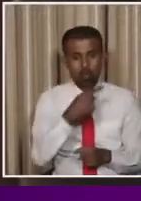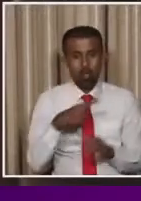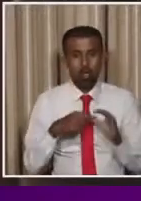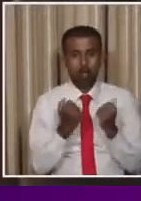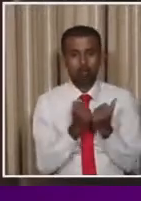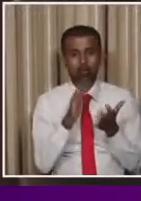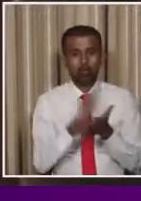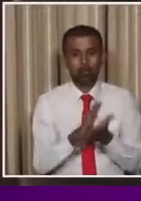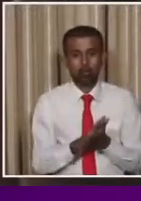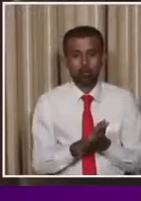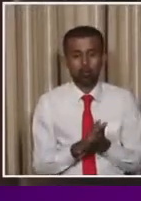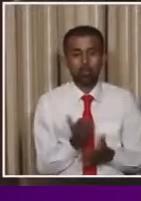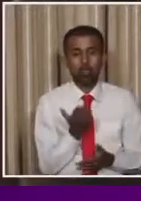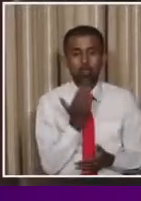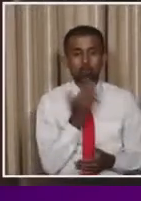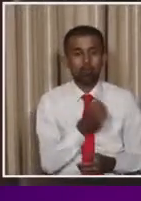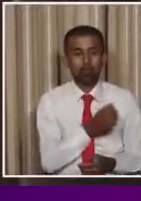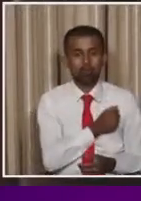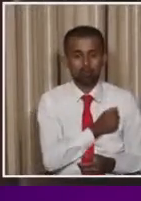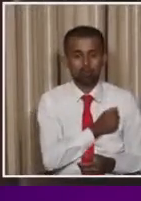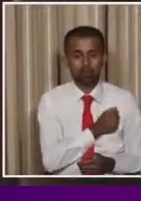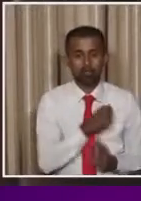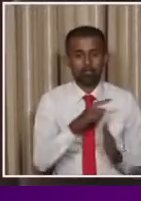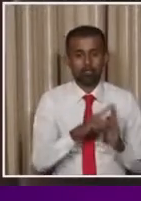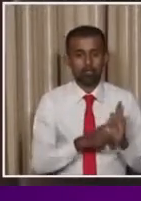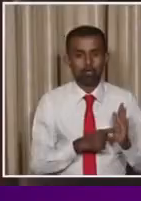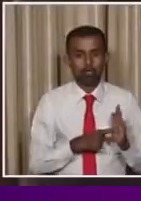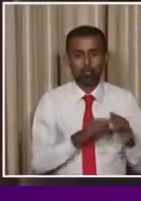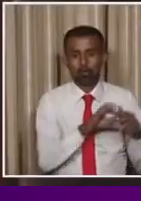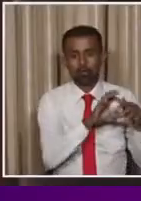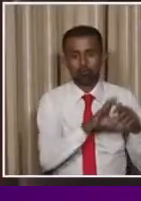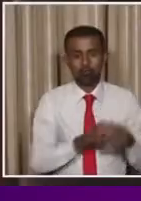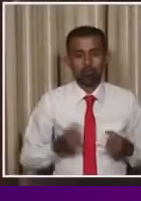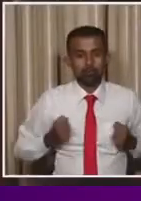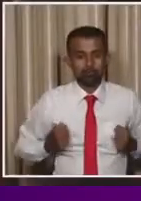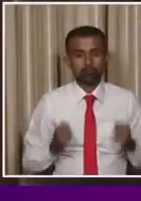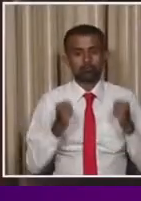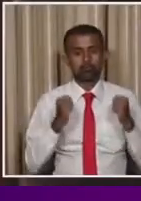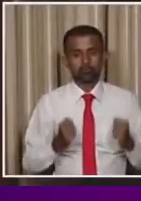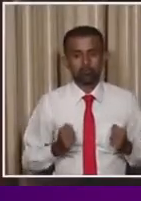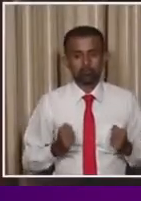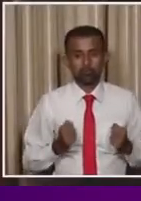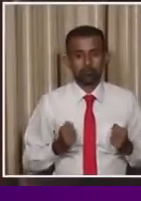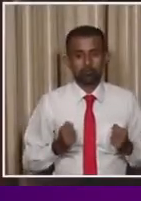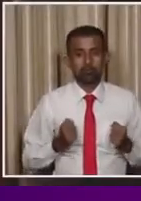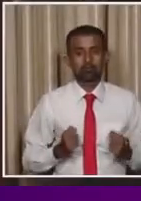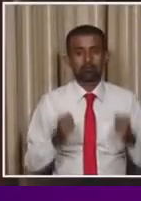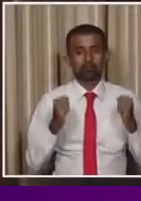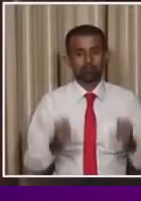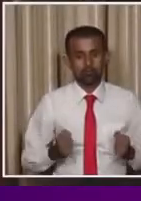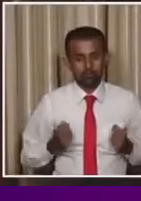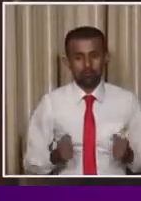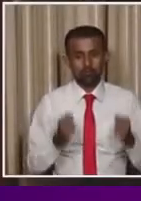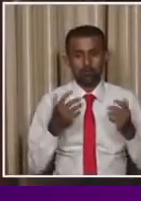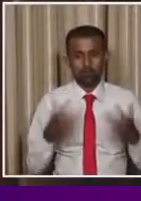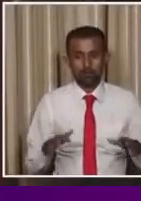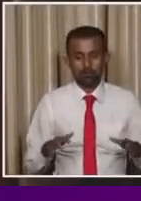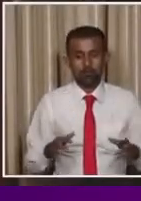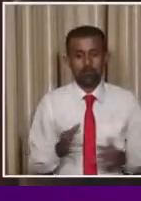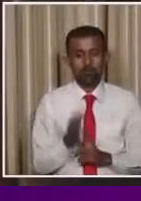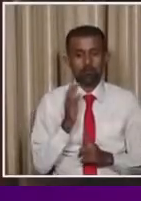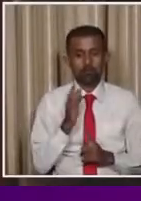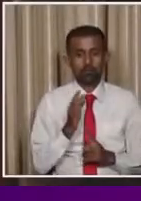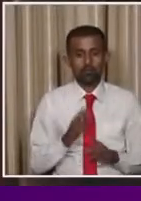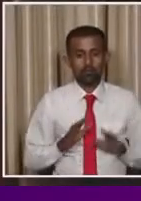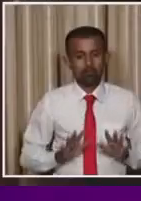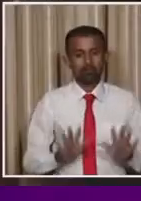උත්සවයට මේ ඉන්න ඇමරිකන් තානාපති ජුලි චෑන් වගෙනල්ලා උන්චිල්ලාවේ එයාව වාඩි කරවලා උන්චිලි චිලි චිල්ල මලේ කියලා ජනාධිපතිතුමා